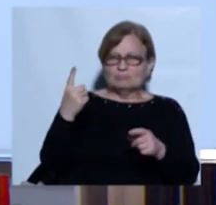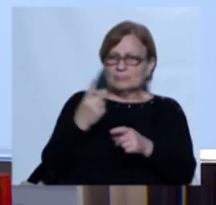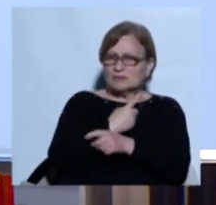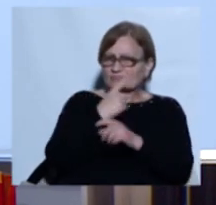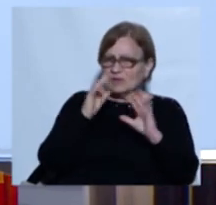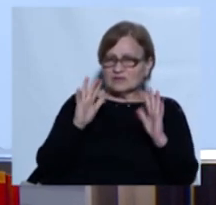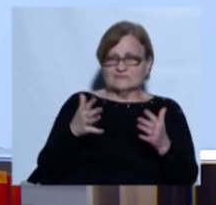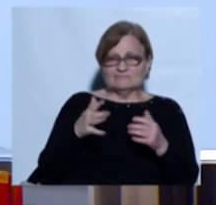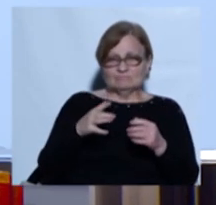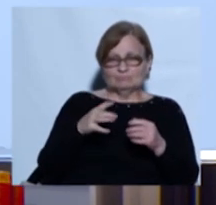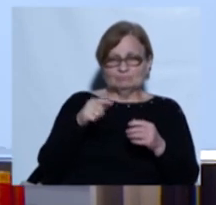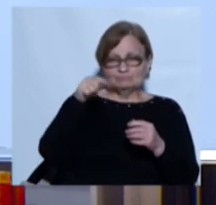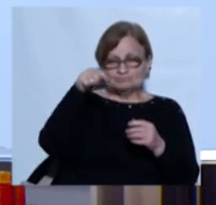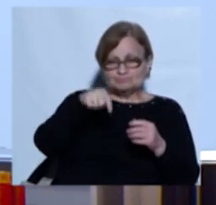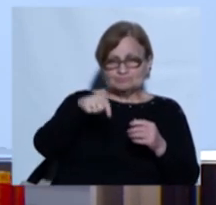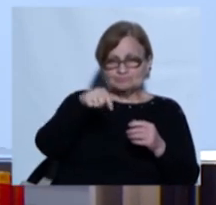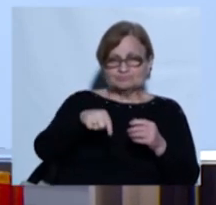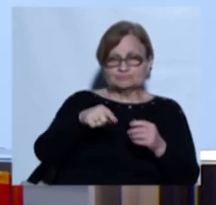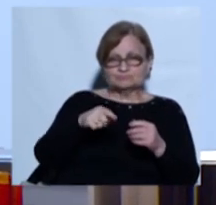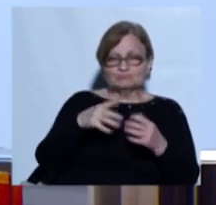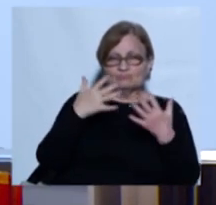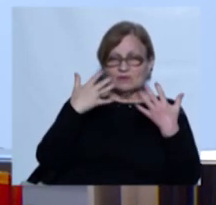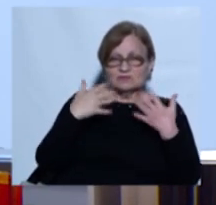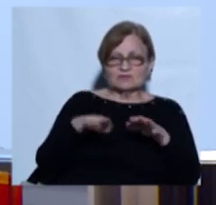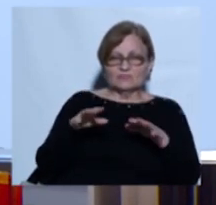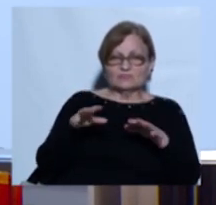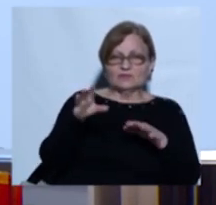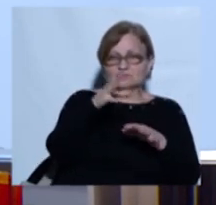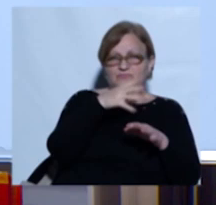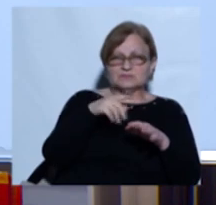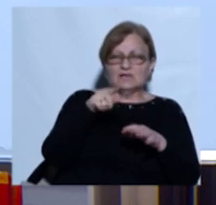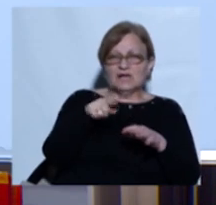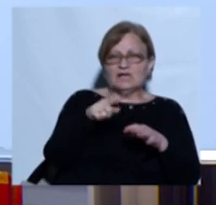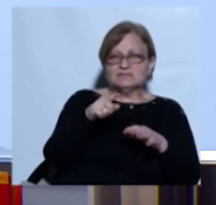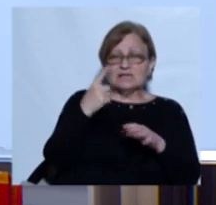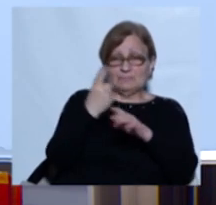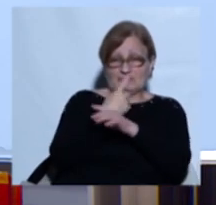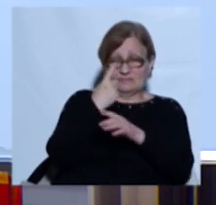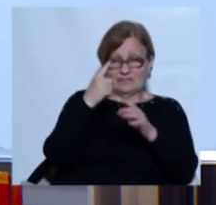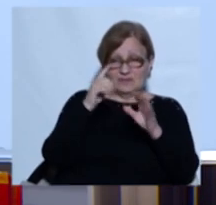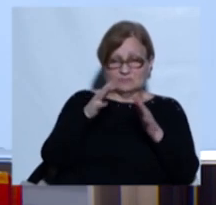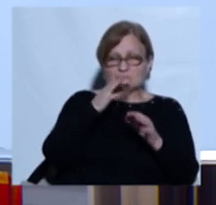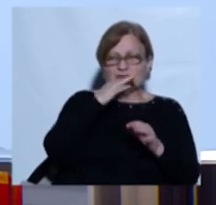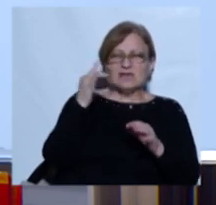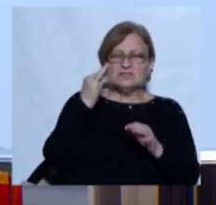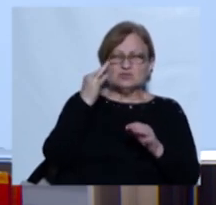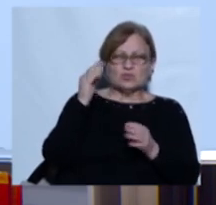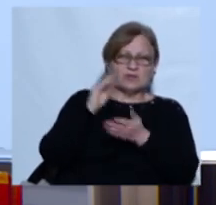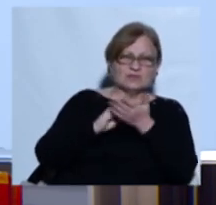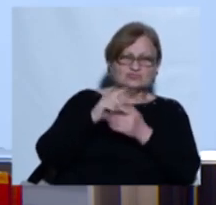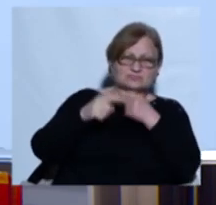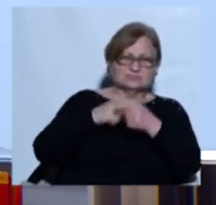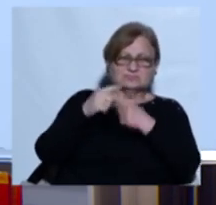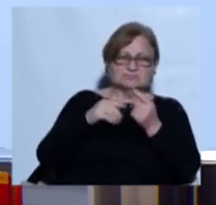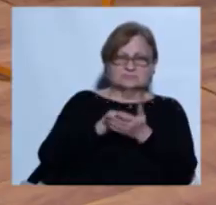ვთქვათ, აი ამ პირველად მოხდენის მერე მოხდება უკვე ყოველთვის. მოხდება ისტორიაში არაერთხელ. აი მე შეგახსენებთ